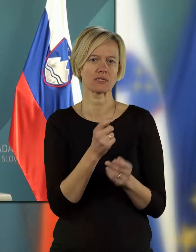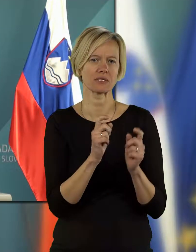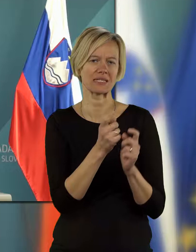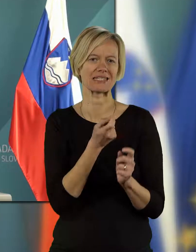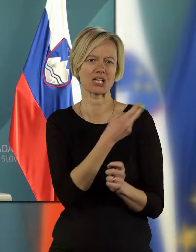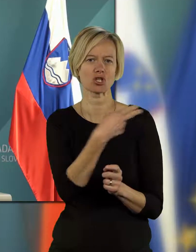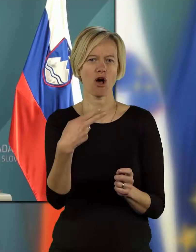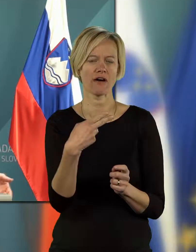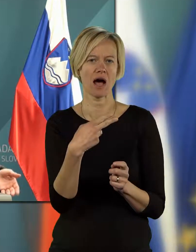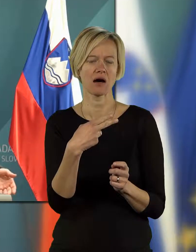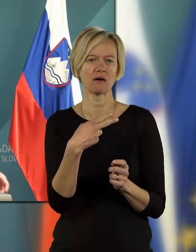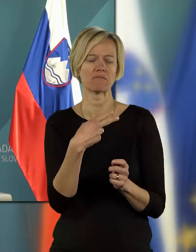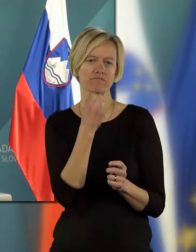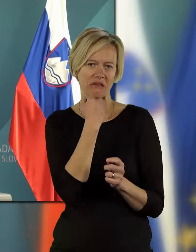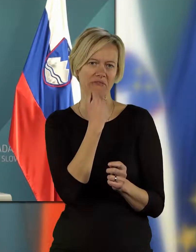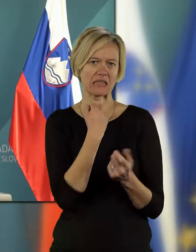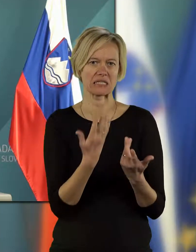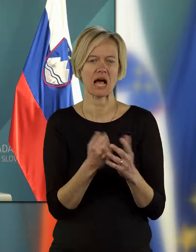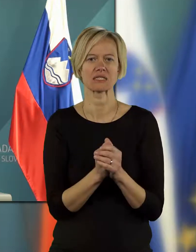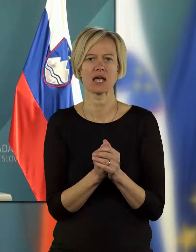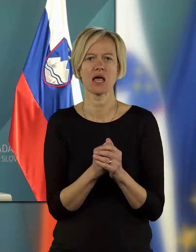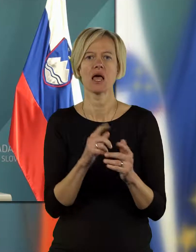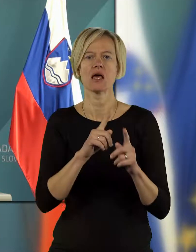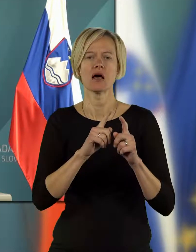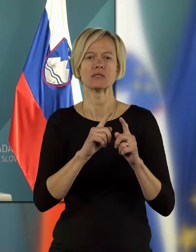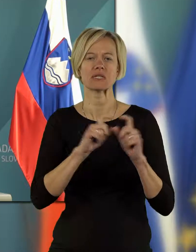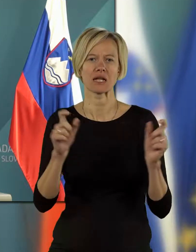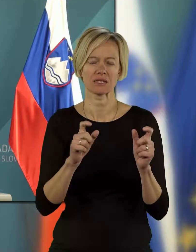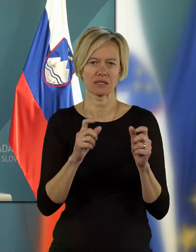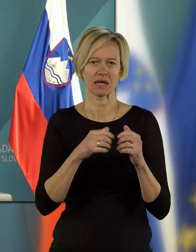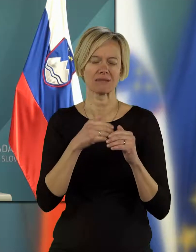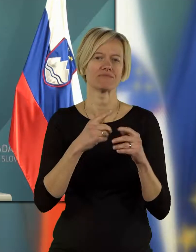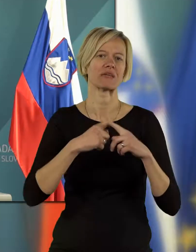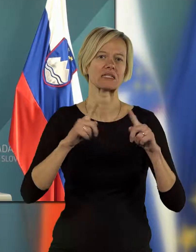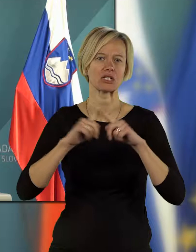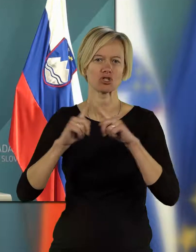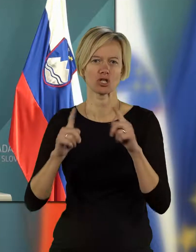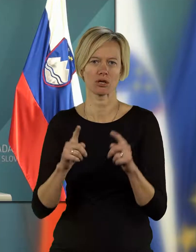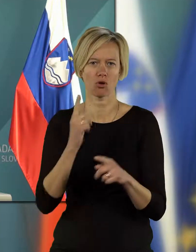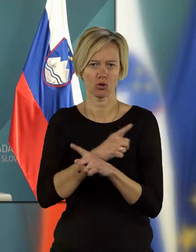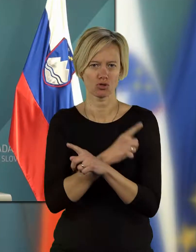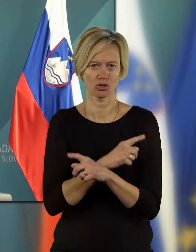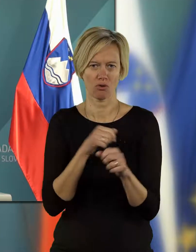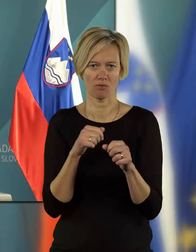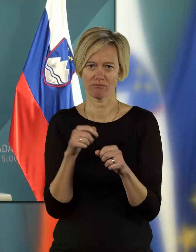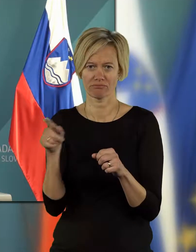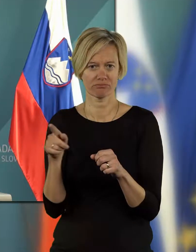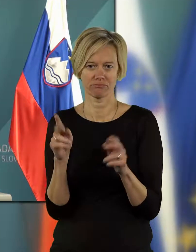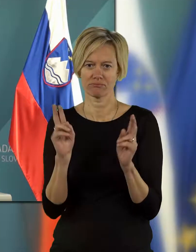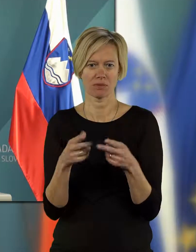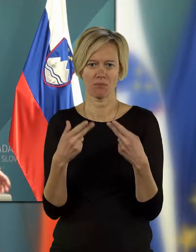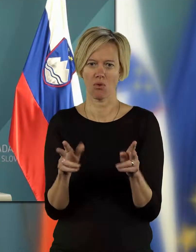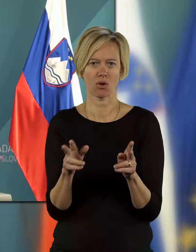naslova denacionalizacije. Kasneje zaradi različnih odločitev različnih vlad tega premoženja ni